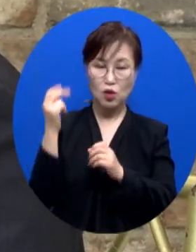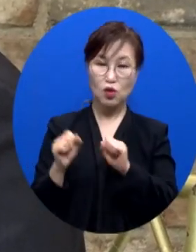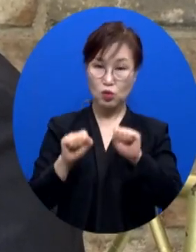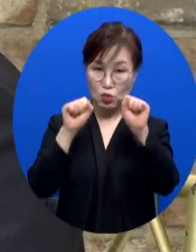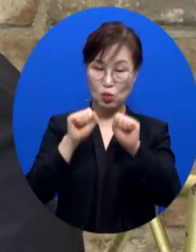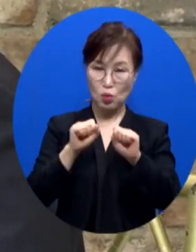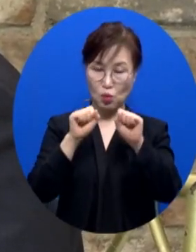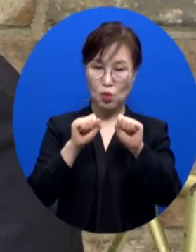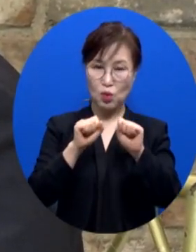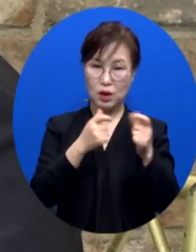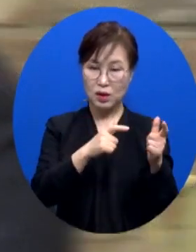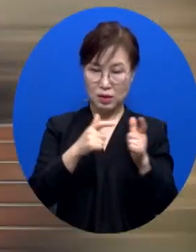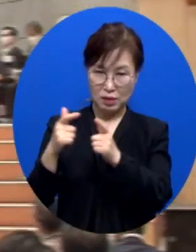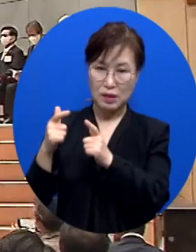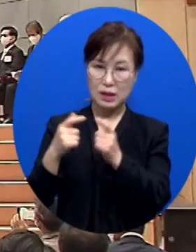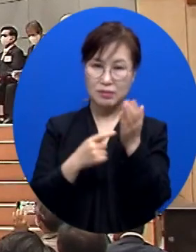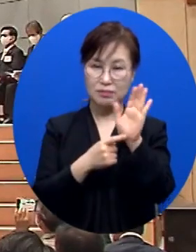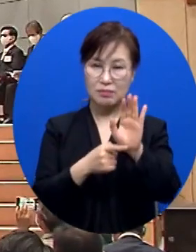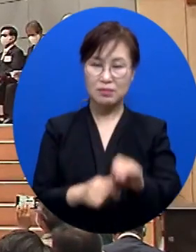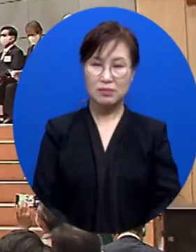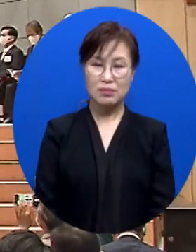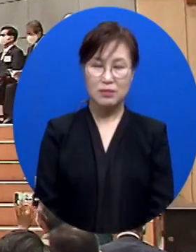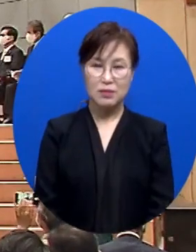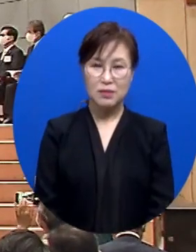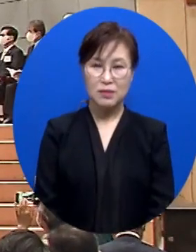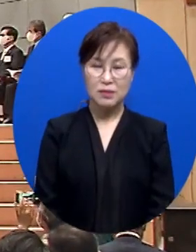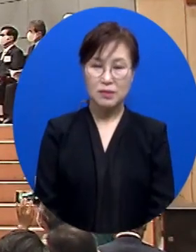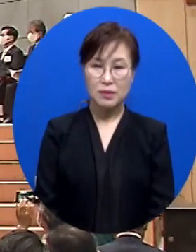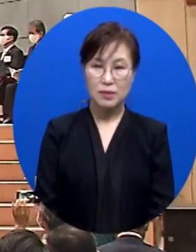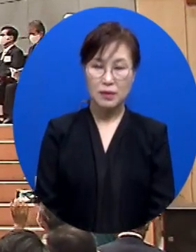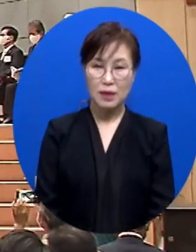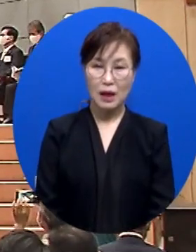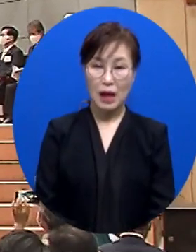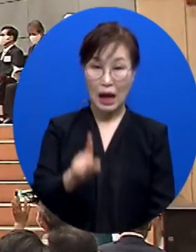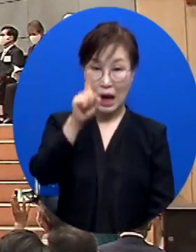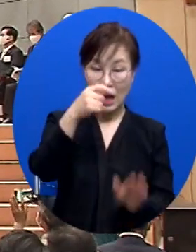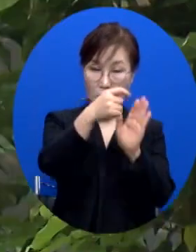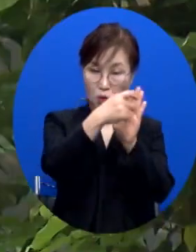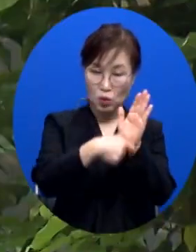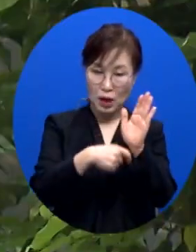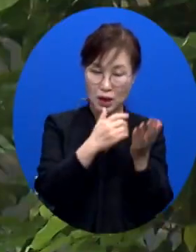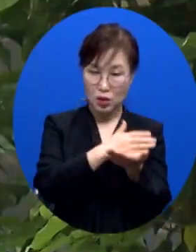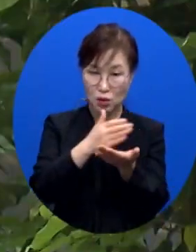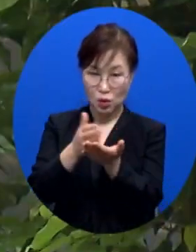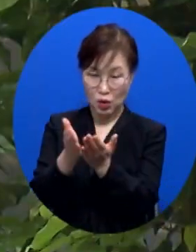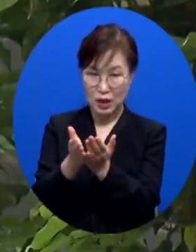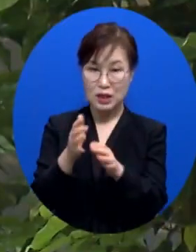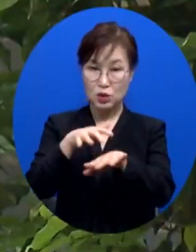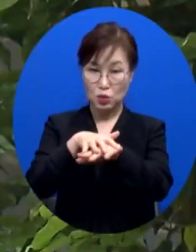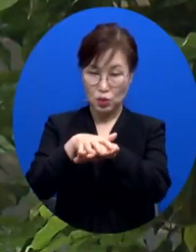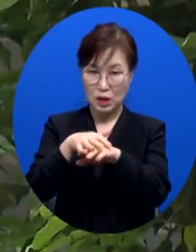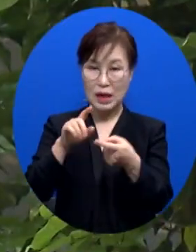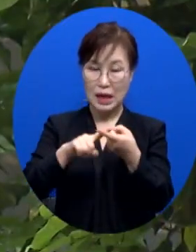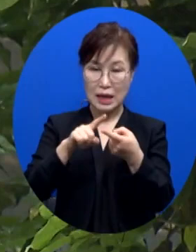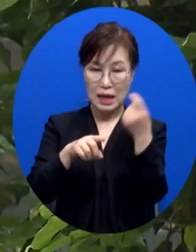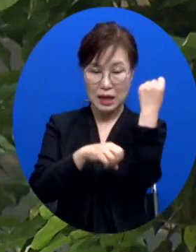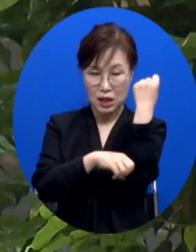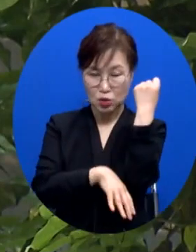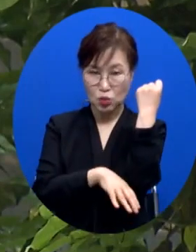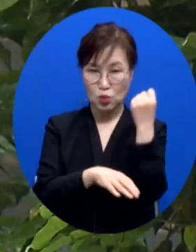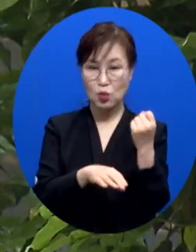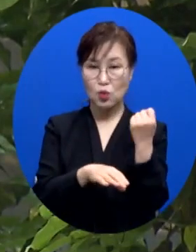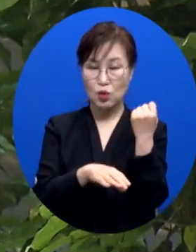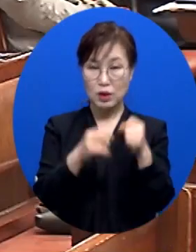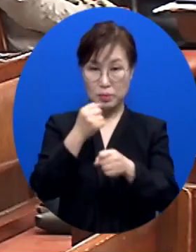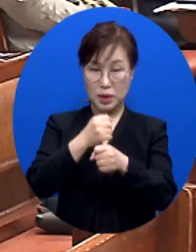다체제 운동에 주목했습니다. 변 목사는 한교단 다체제 운동이 장로교의 교단 교류의 기초를 마련하고